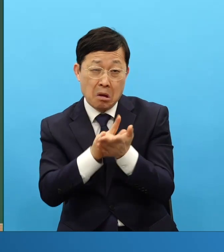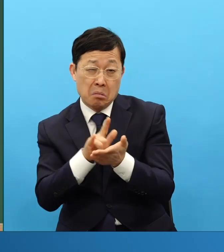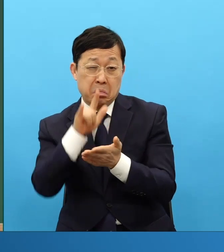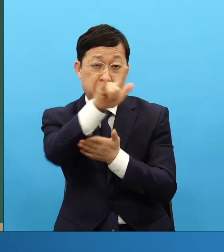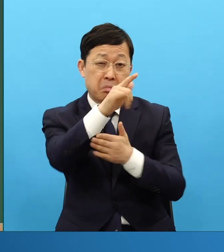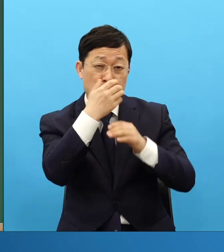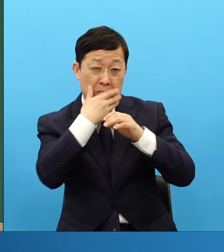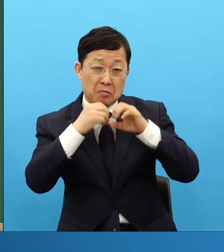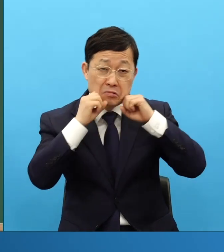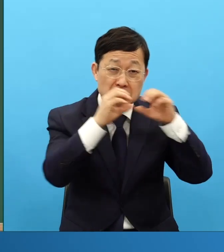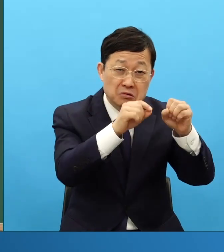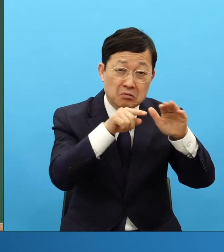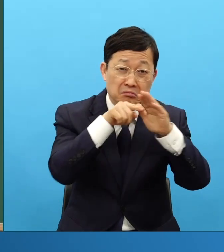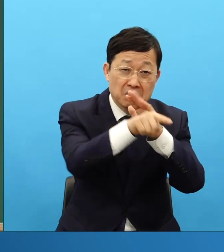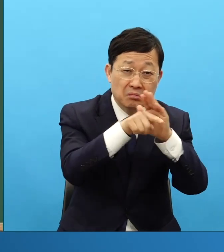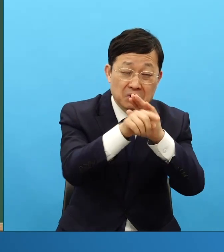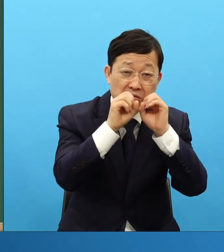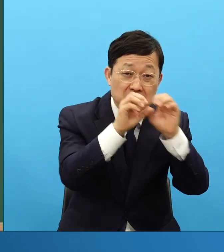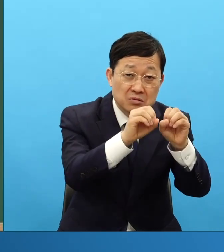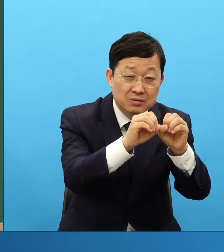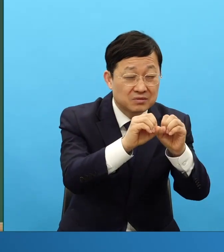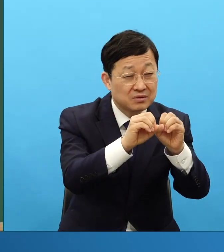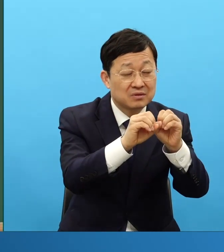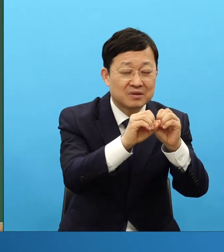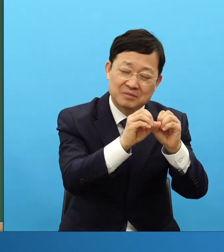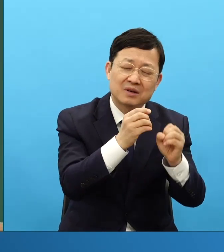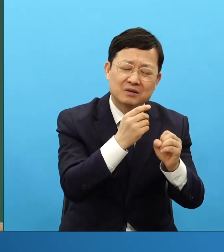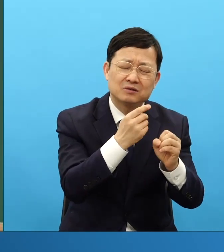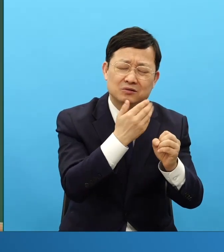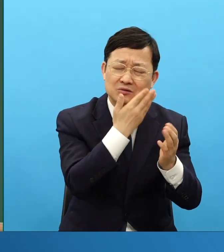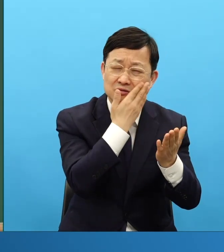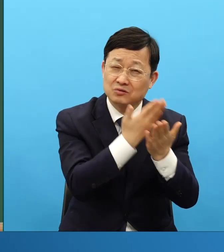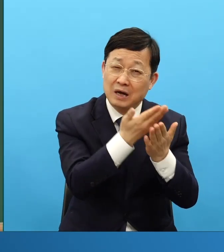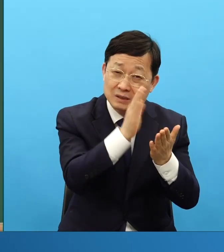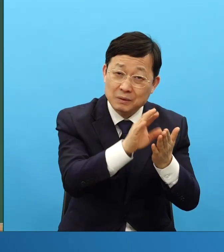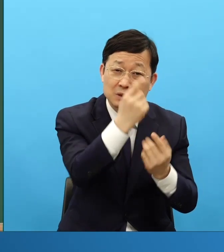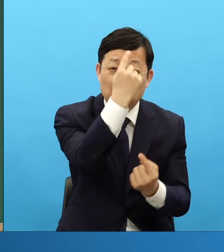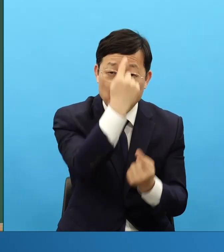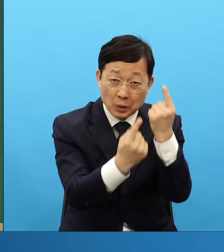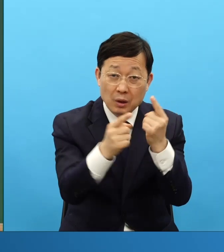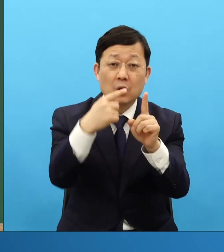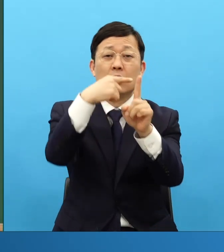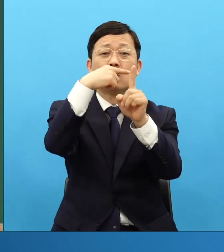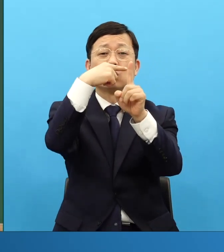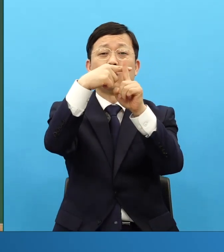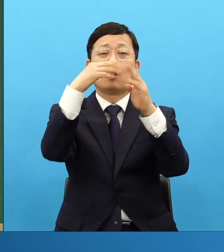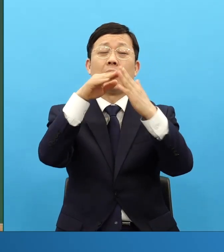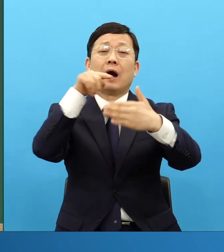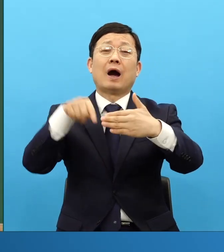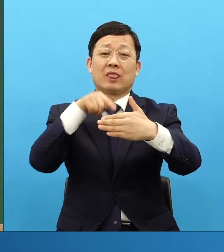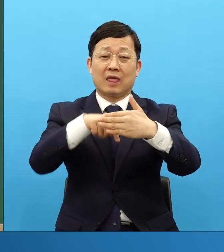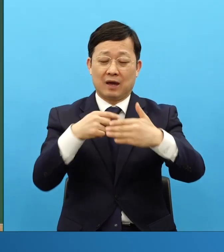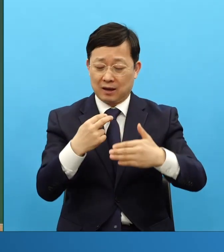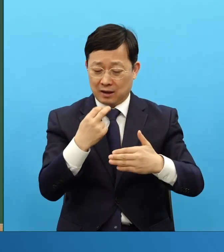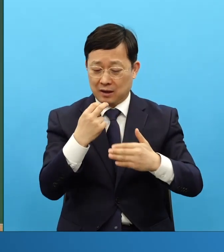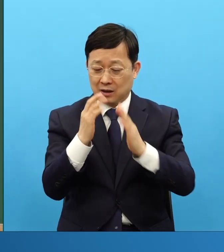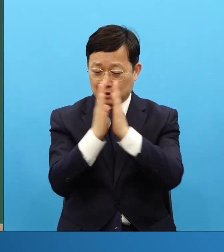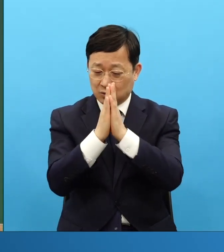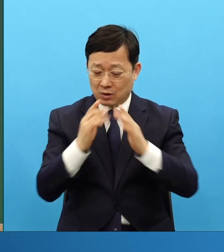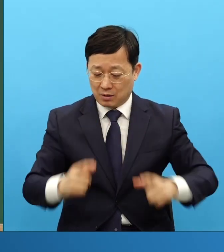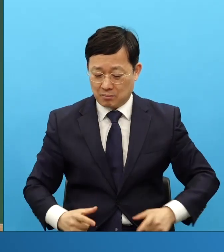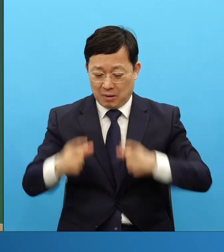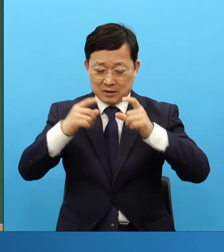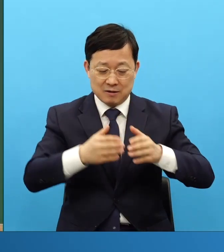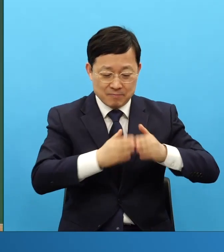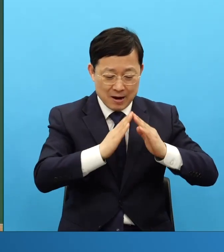important. 여러분 교회 안에 망대가 있어야 돼요. That you have to have the partisans 그렇죠. inside your church. Isn't 아니, that 선교지 so? 꼭 도와주고 싶으면 선교사 도와주면 돼요. If you really